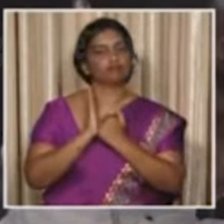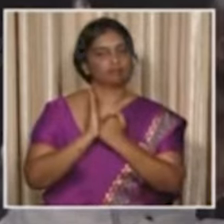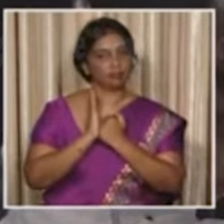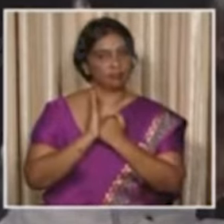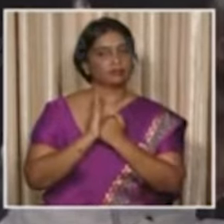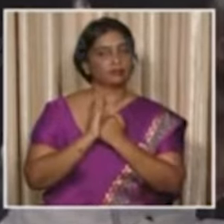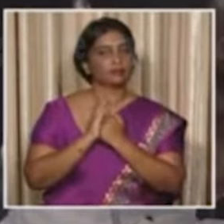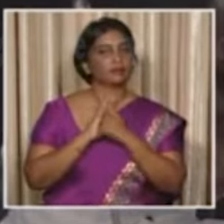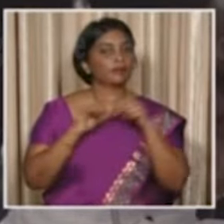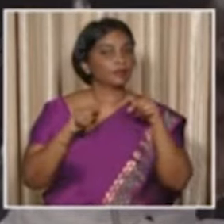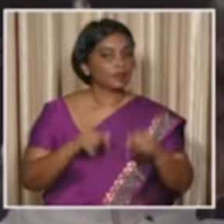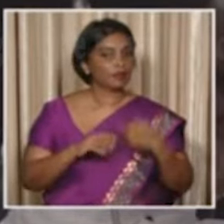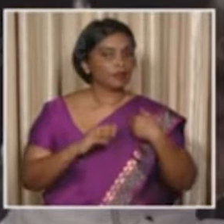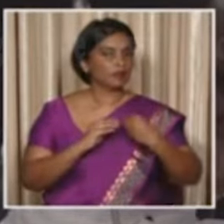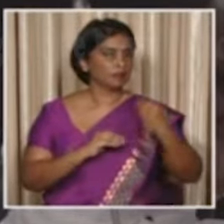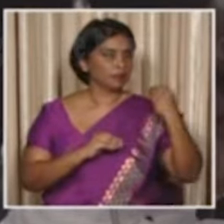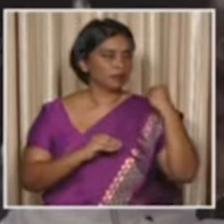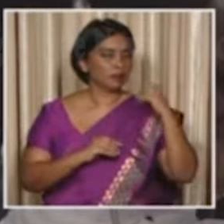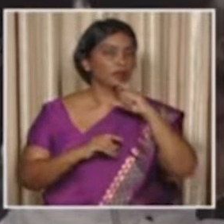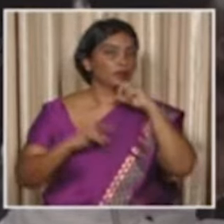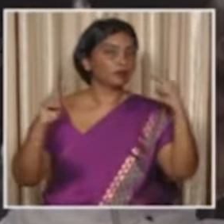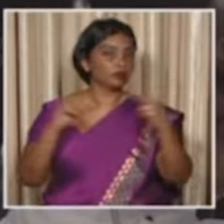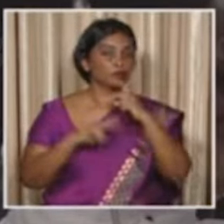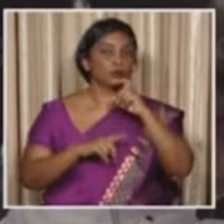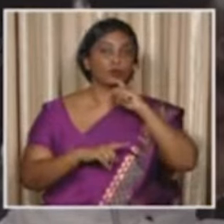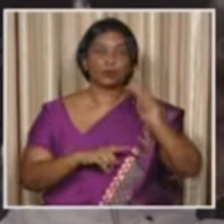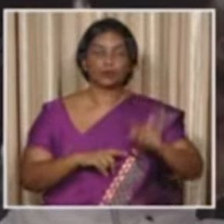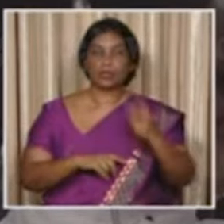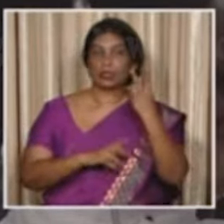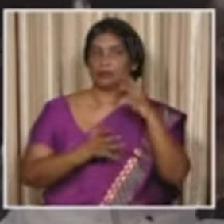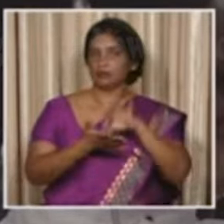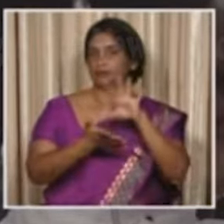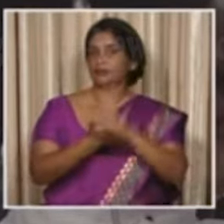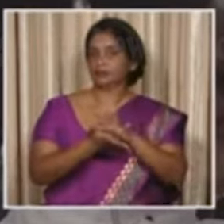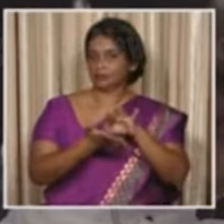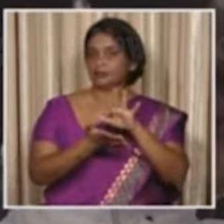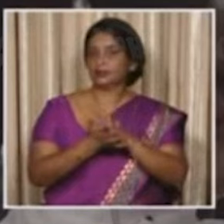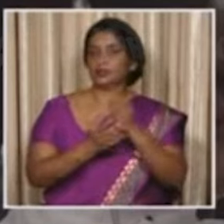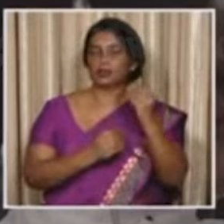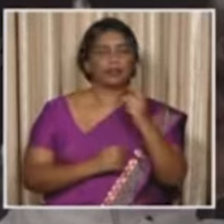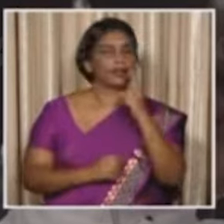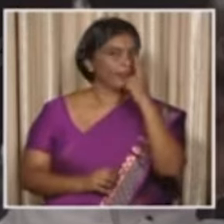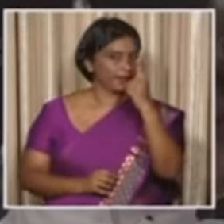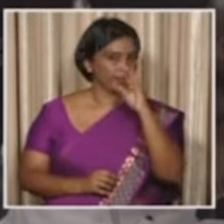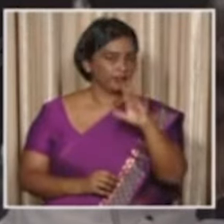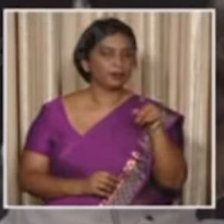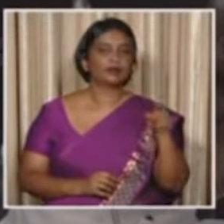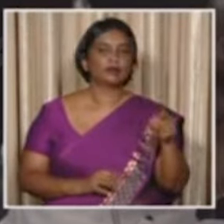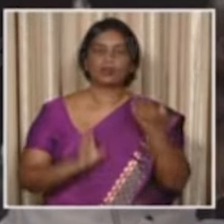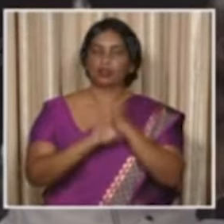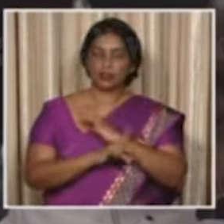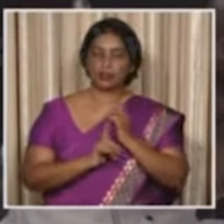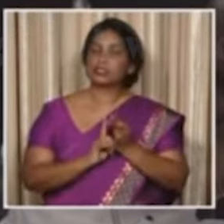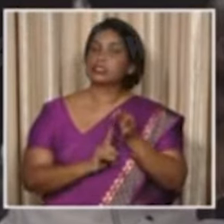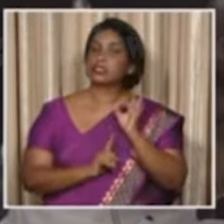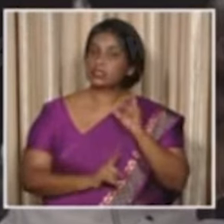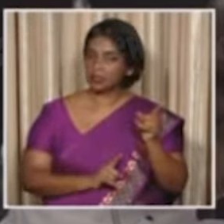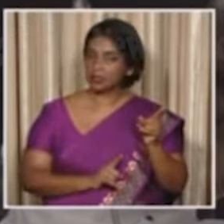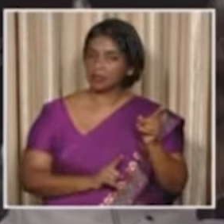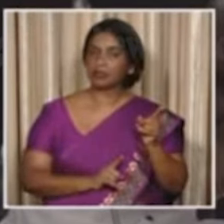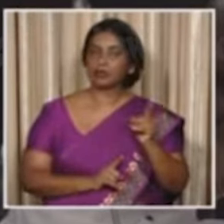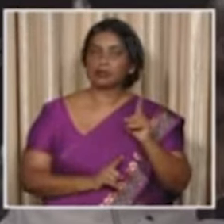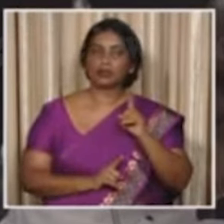දැන් මේ මෑතකදී ශ්‍රේෂ්ඨාධිකරණ නඩු තීන්දුව දෙකක් දුන්න මේකට. එකක් තමයි හිටපු ජනාධිපතිතුමා